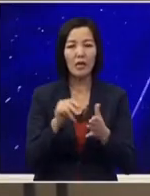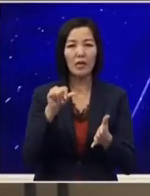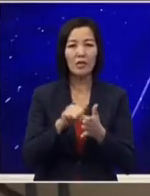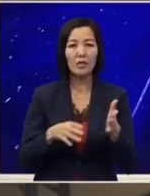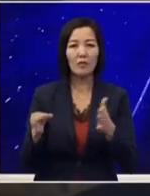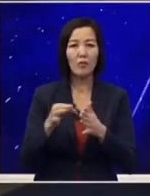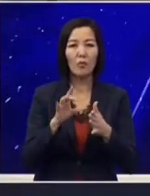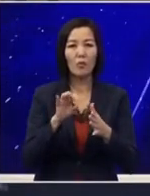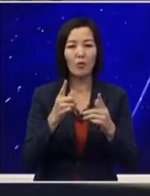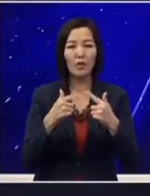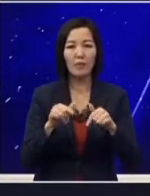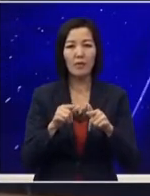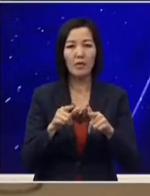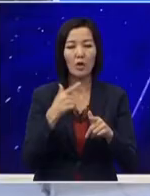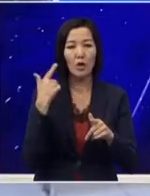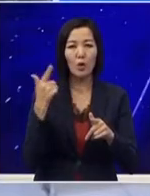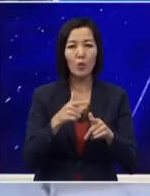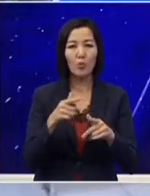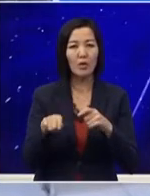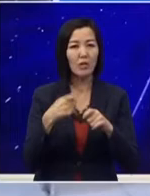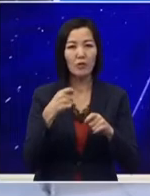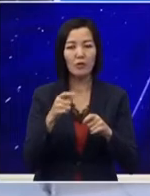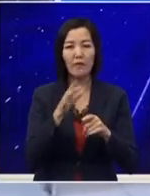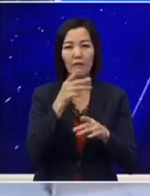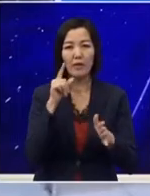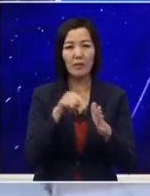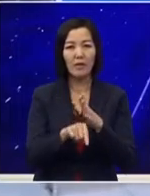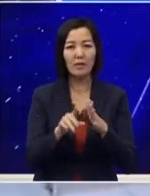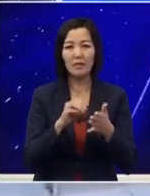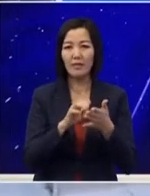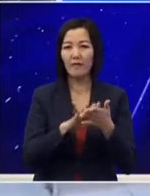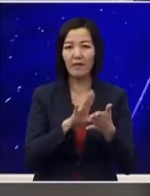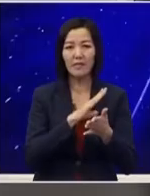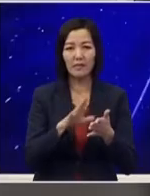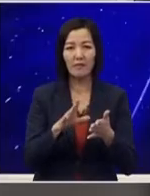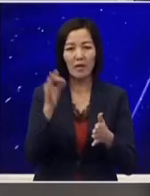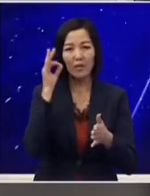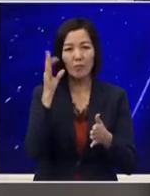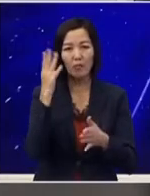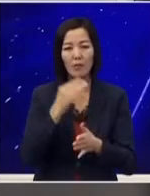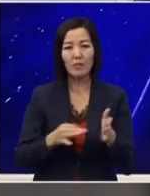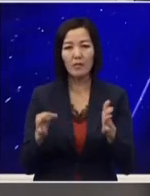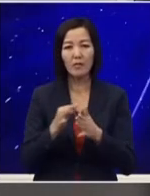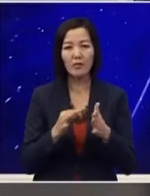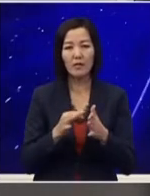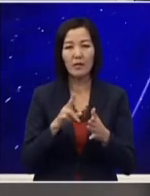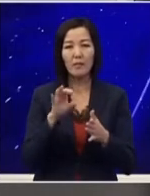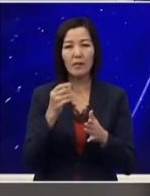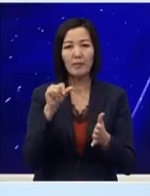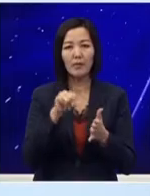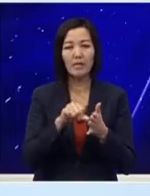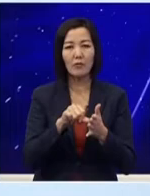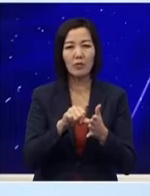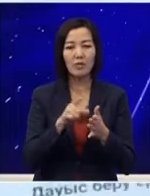члены областного оргкомитета, грубых нарушений во время голосования не зафиксировано. Напомним, в Алматинской области в